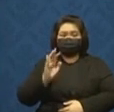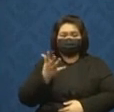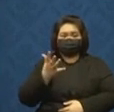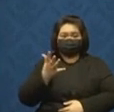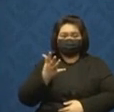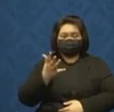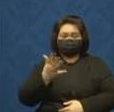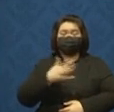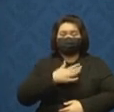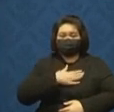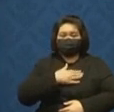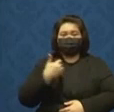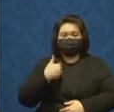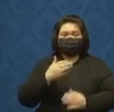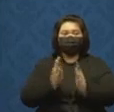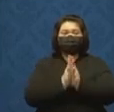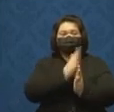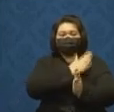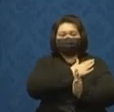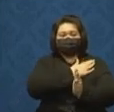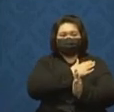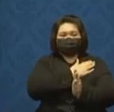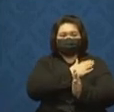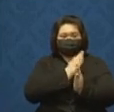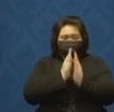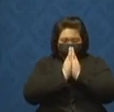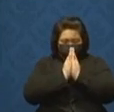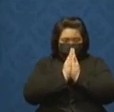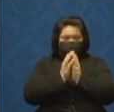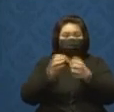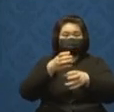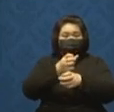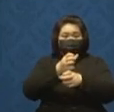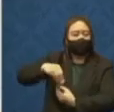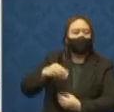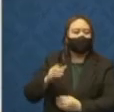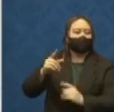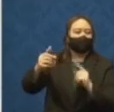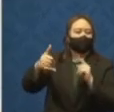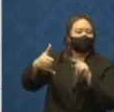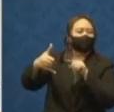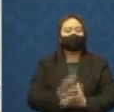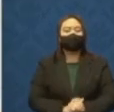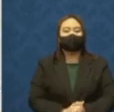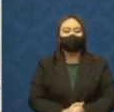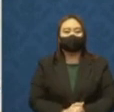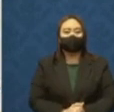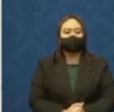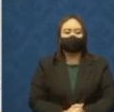ากมาที่เครื่องบินเนี่ยพม่าเมียนมาเนี่ยนะลุกล้ำนั่นฟ้าเข้ามาอะไรต่างๆนานา แต่ว่าเขามีคีย์เวิร์ด